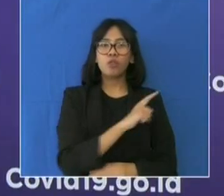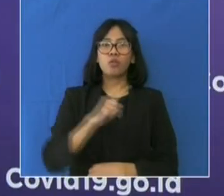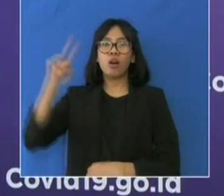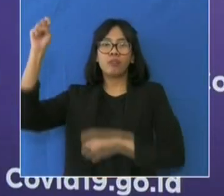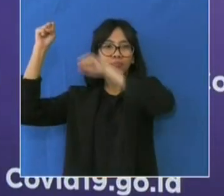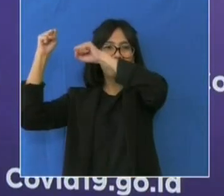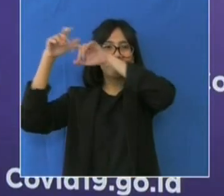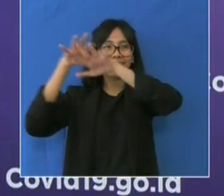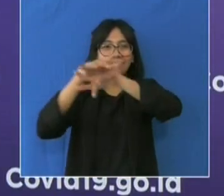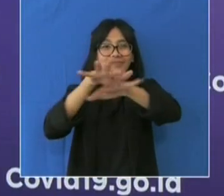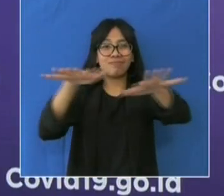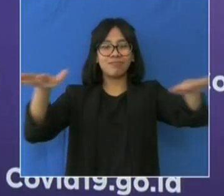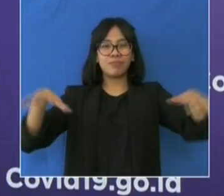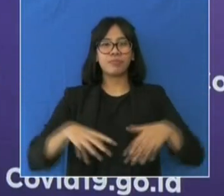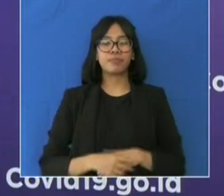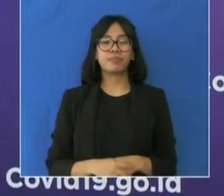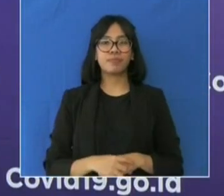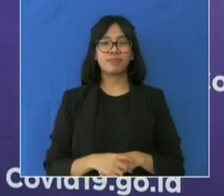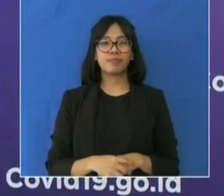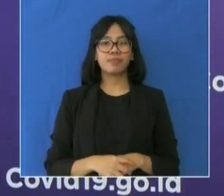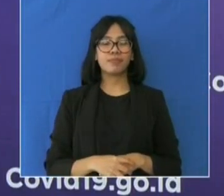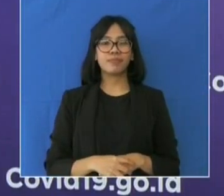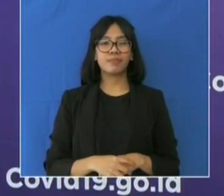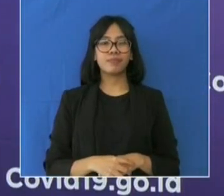Tuhan memberkati kita